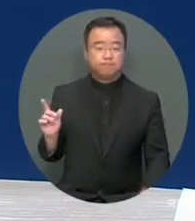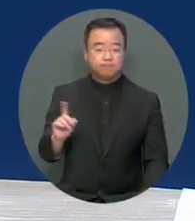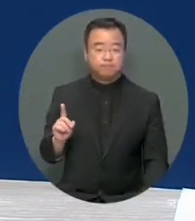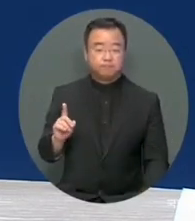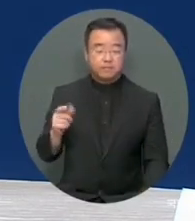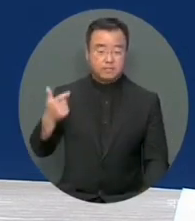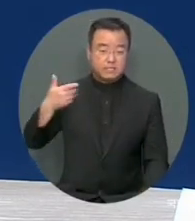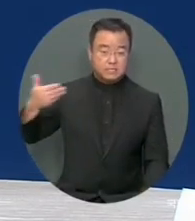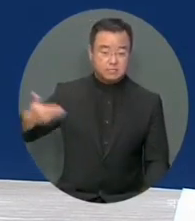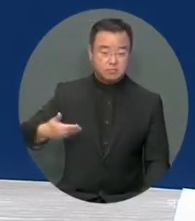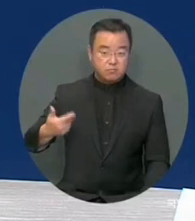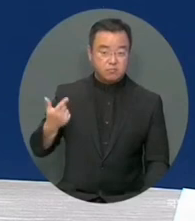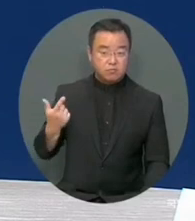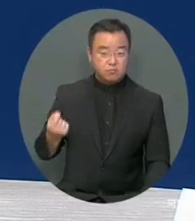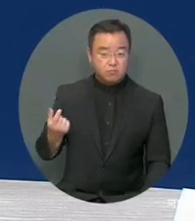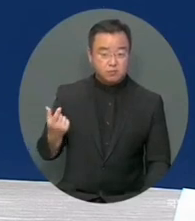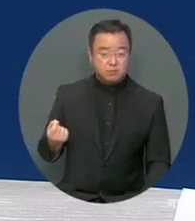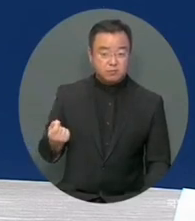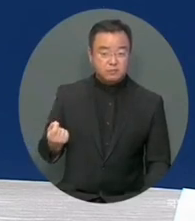질문하신 것처럼